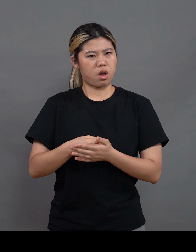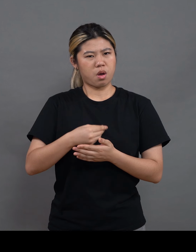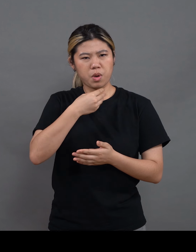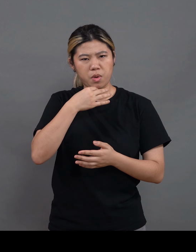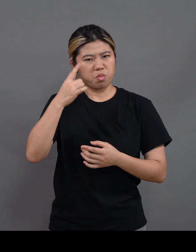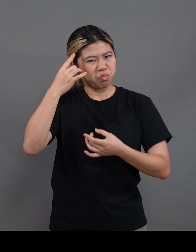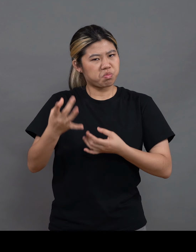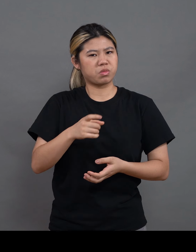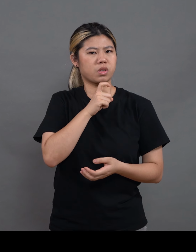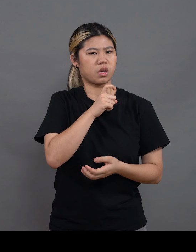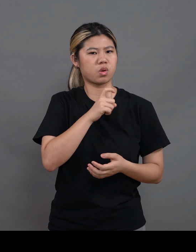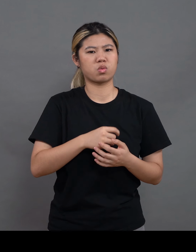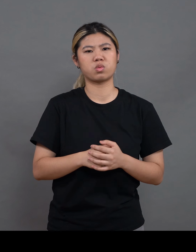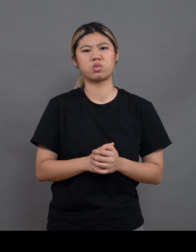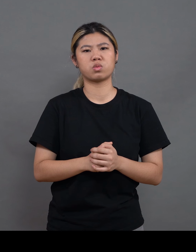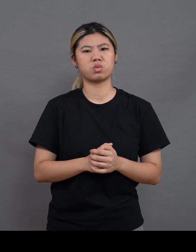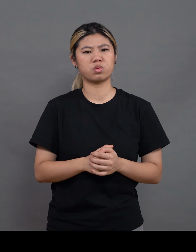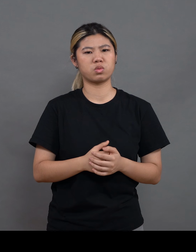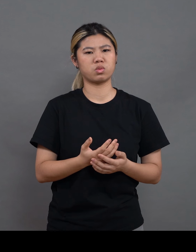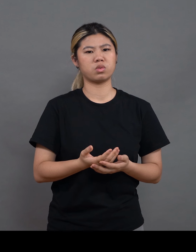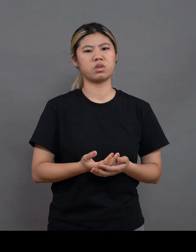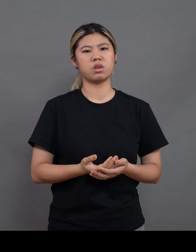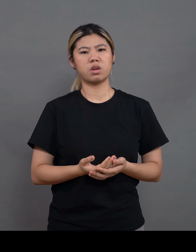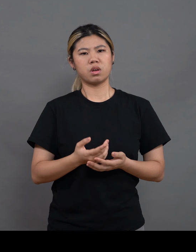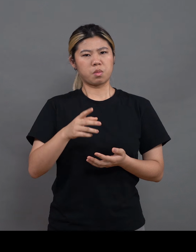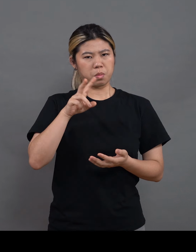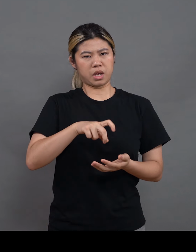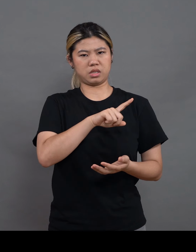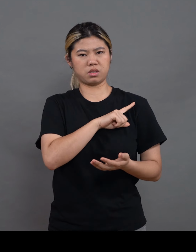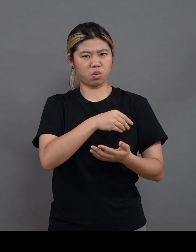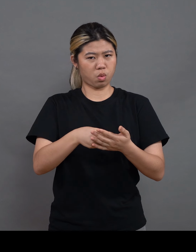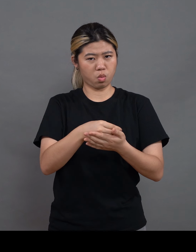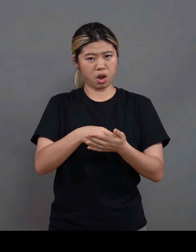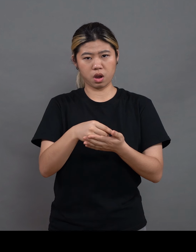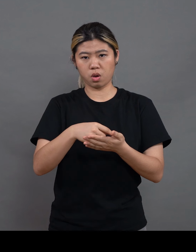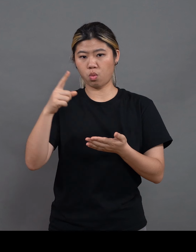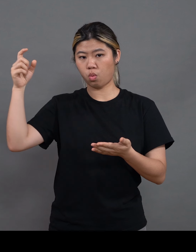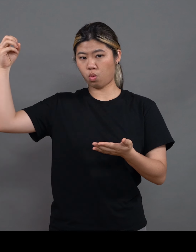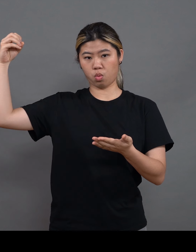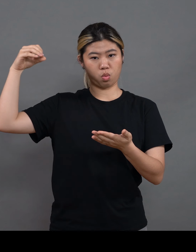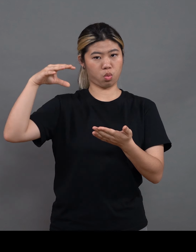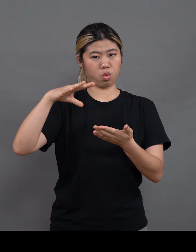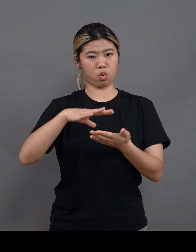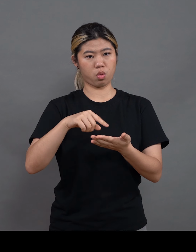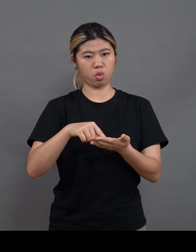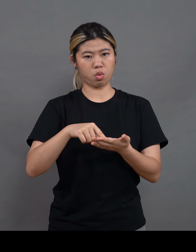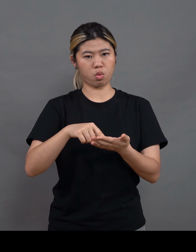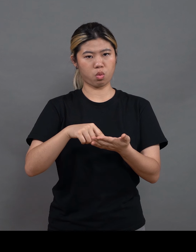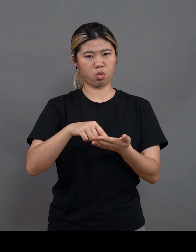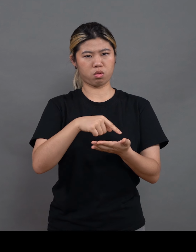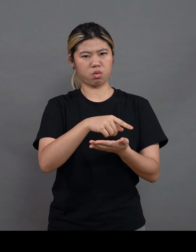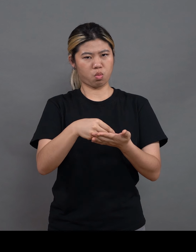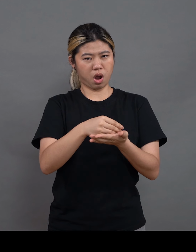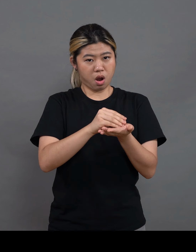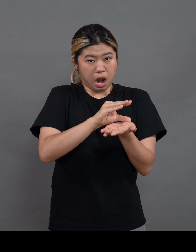画画的人，估计都会有类似的这种体验。你就发现自己的画，其实你对着那个天光的时候，